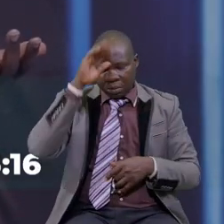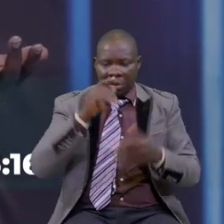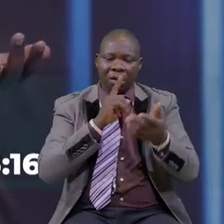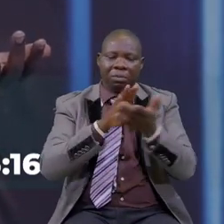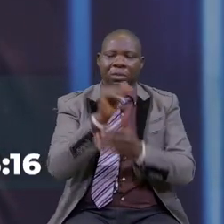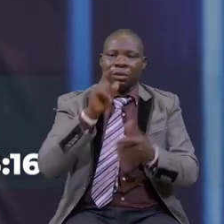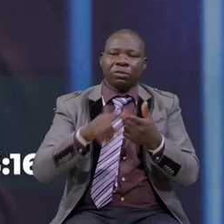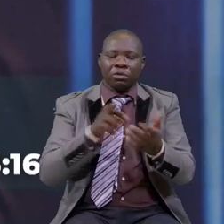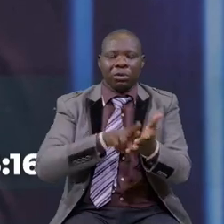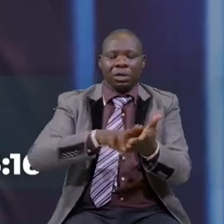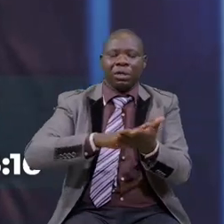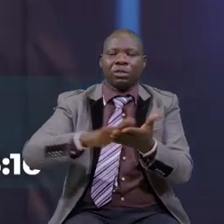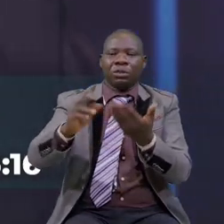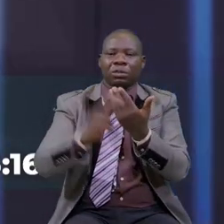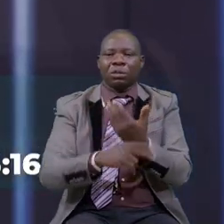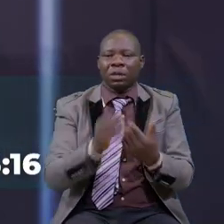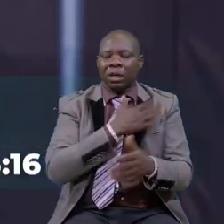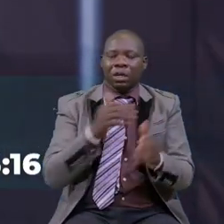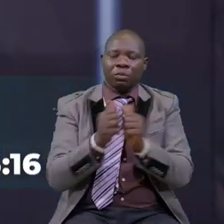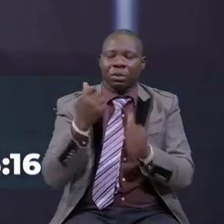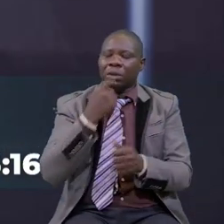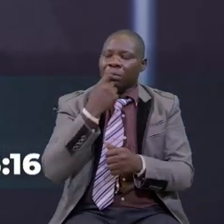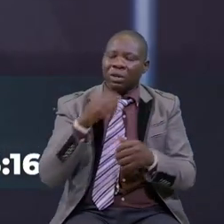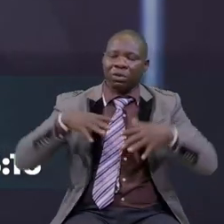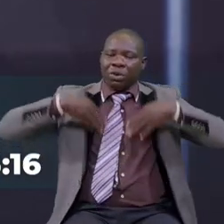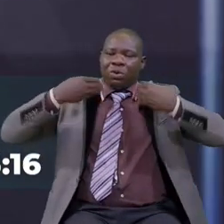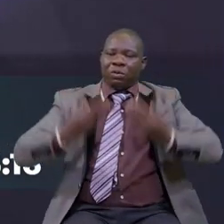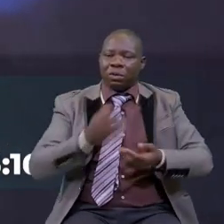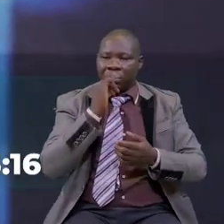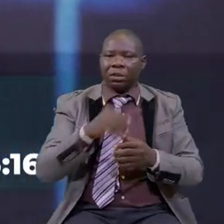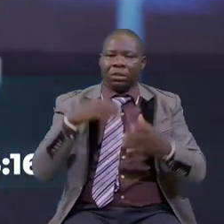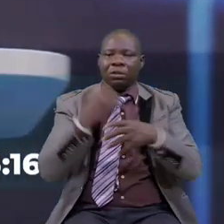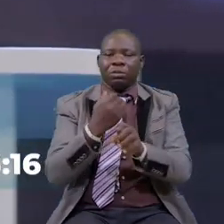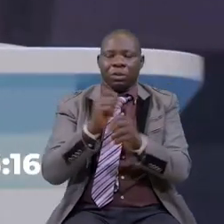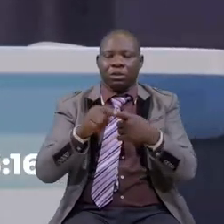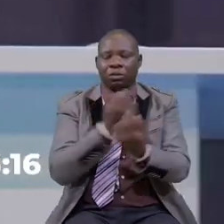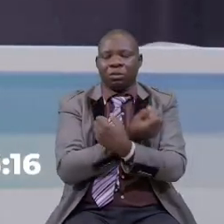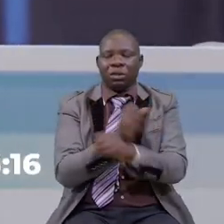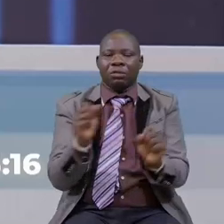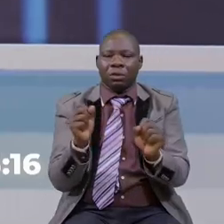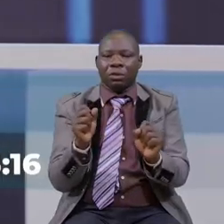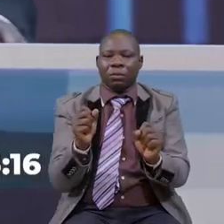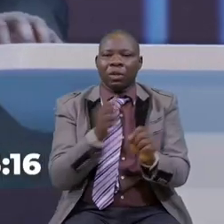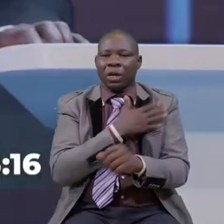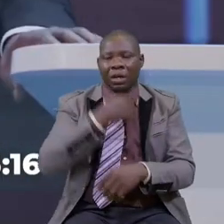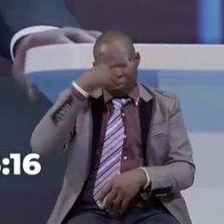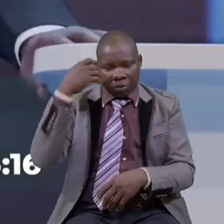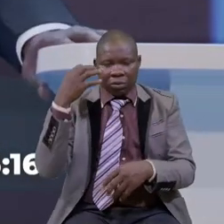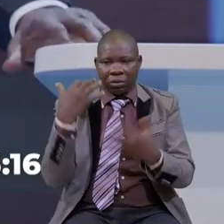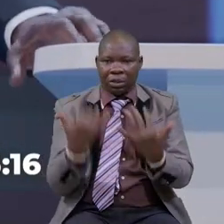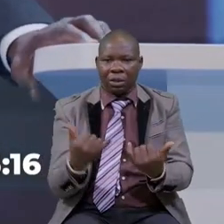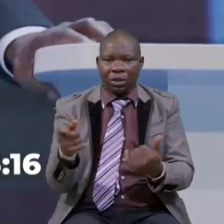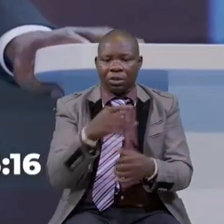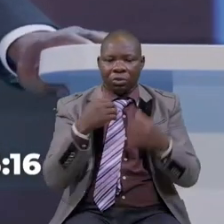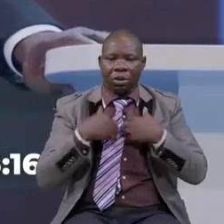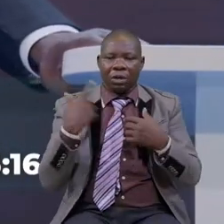croyant du cœur qu'on parvient à la justice. Et c'est de la bouche qu'on confesse pour le salut. Parce que